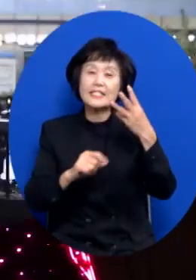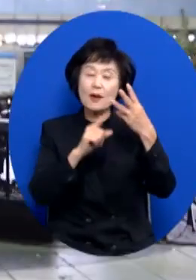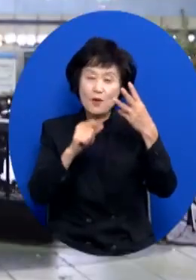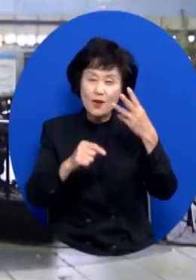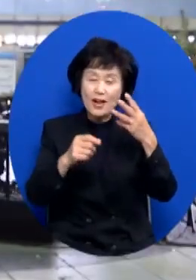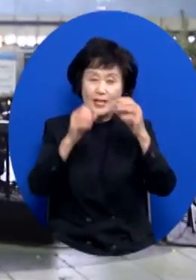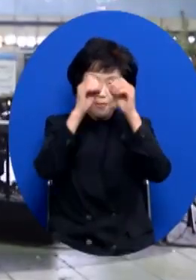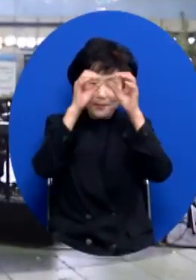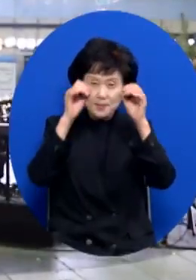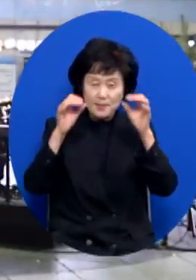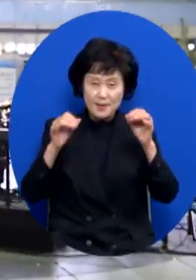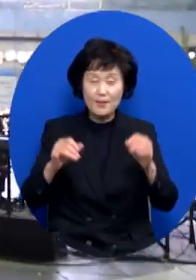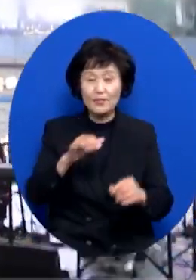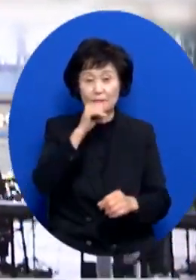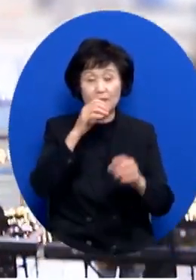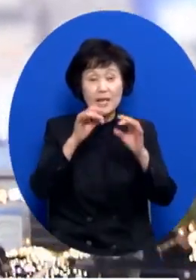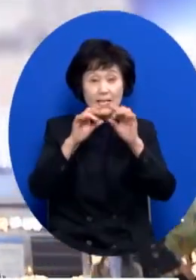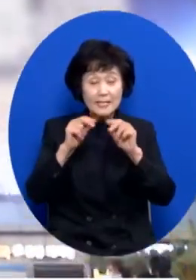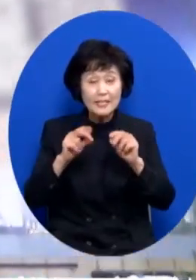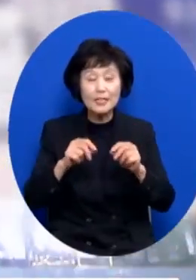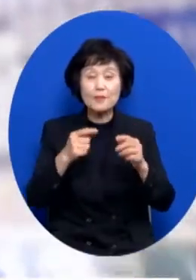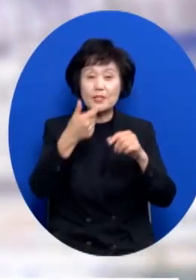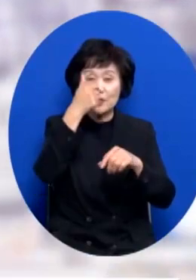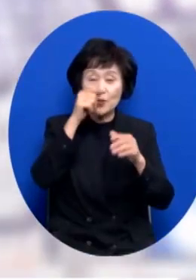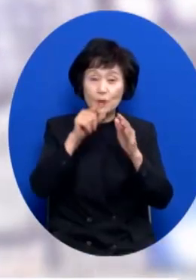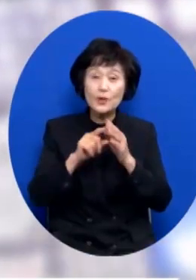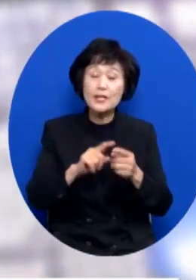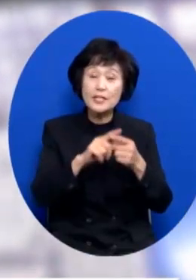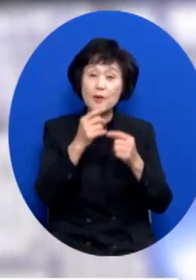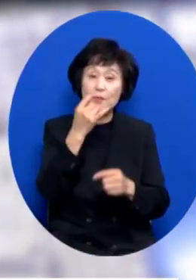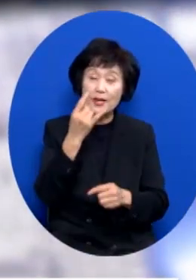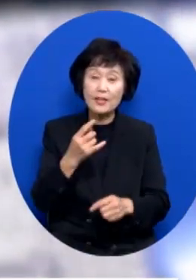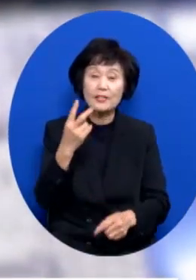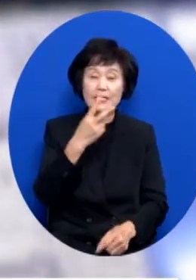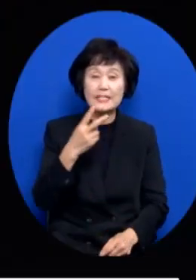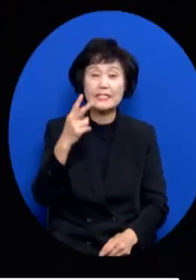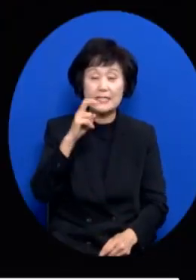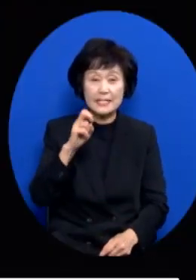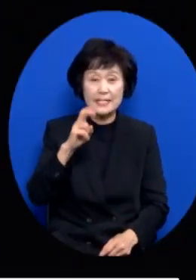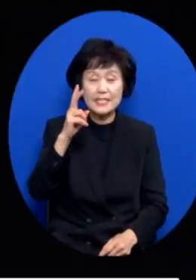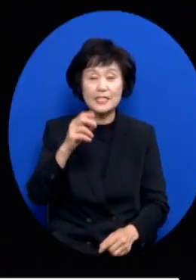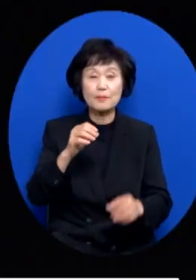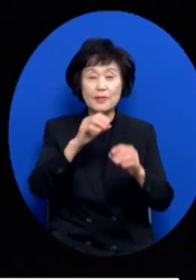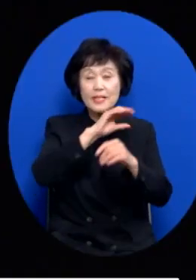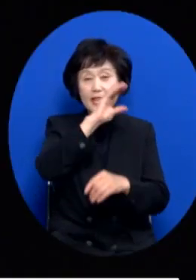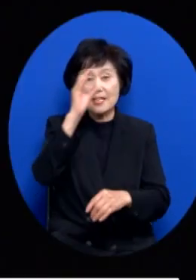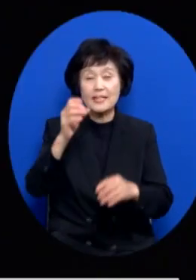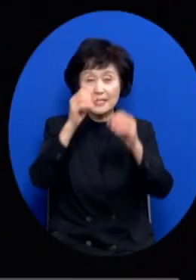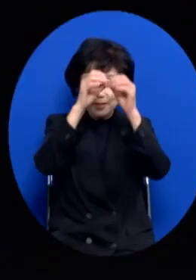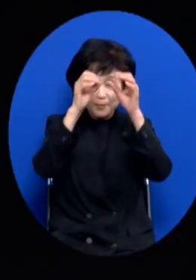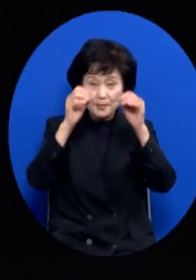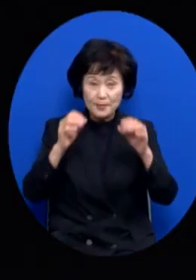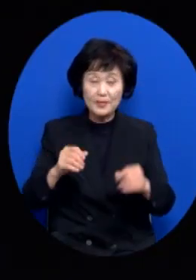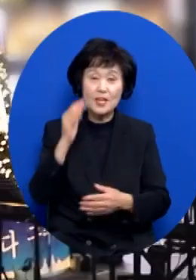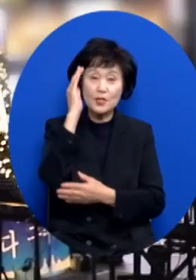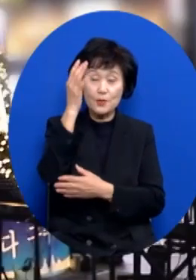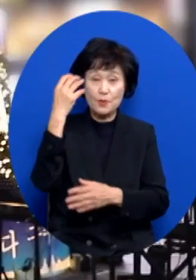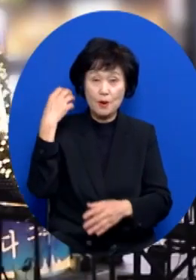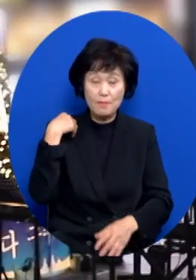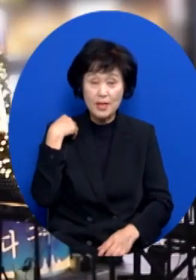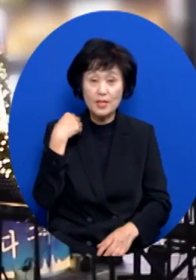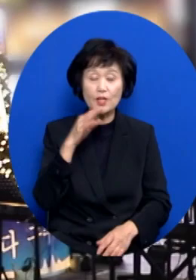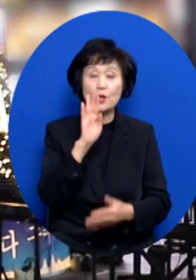예정입니다. 성남시 기독교연합회는 2022년 성탄트리 점등식을 가졌습니다. 설교에 나선 분당